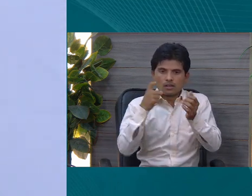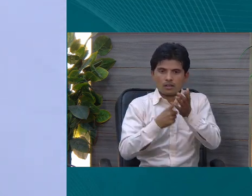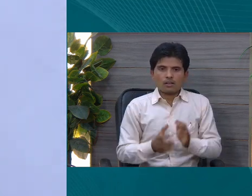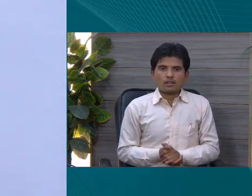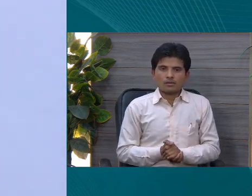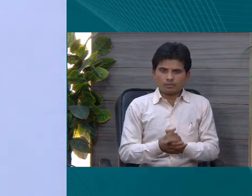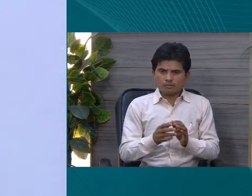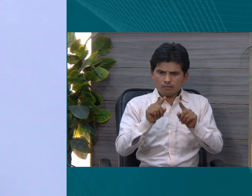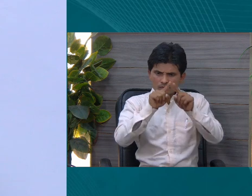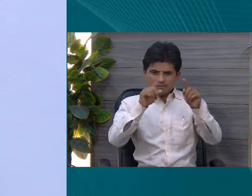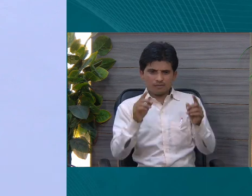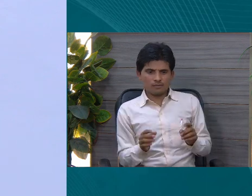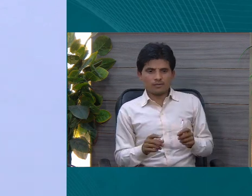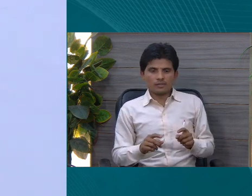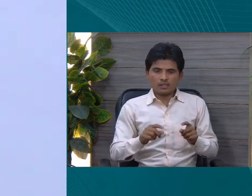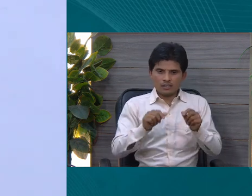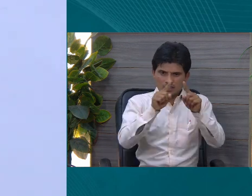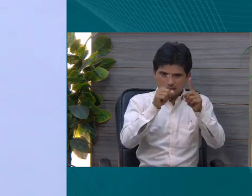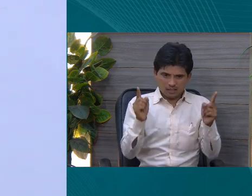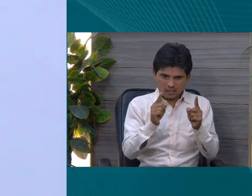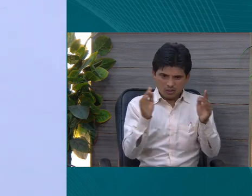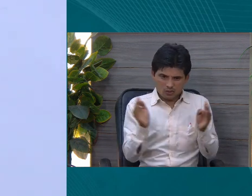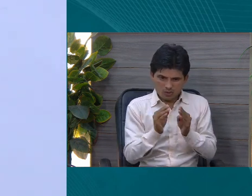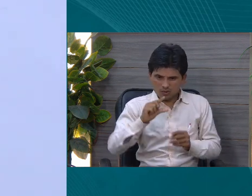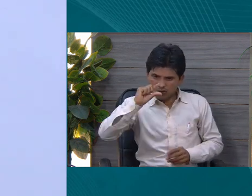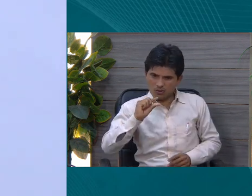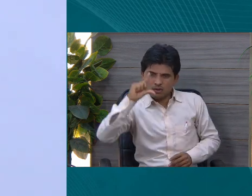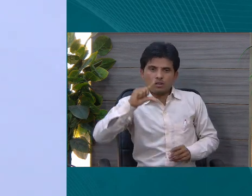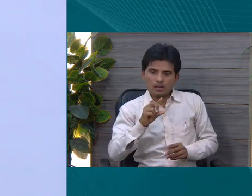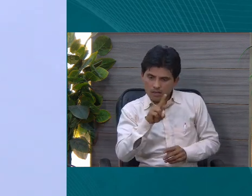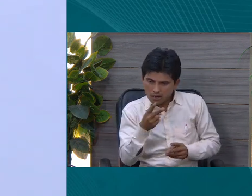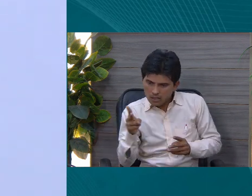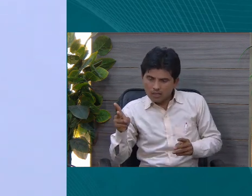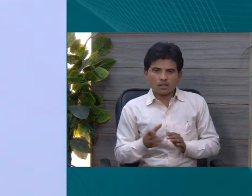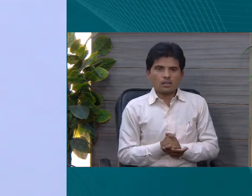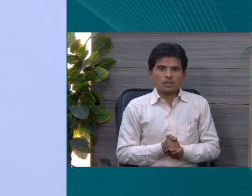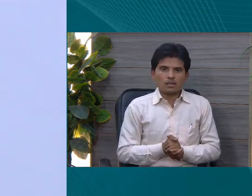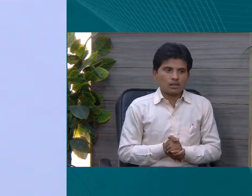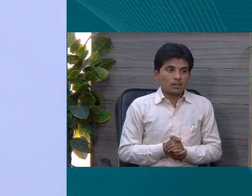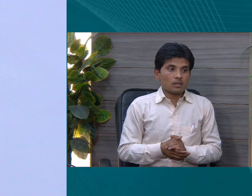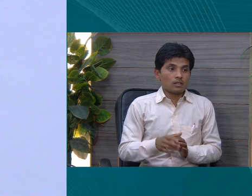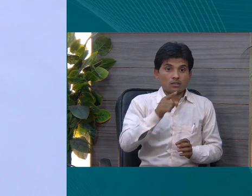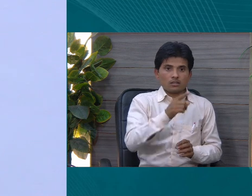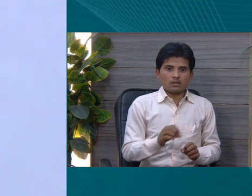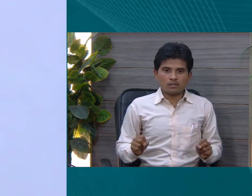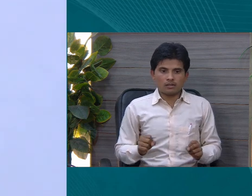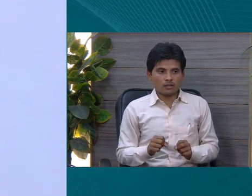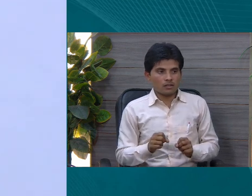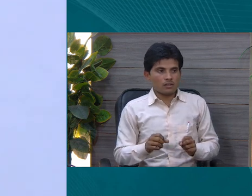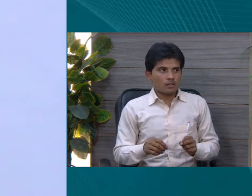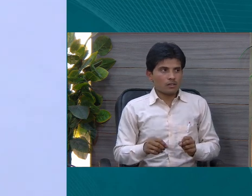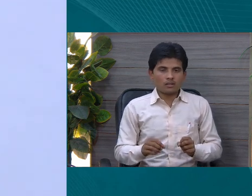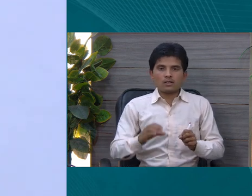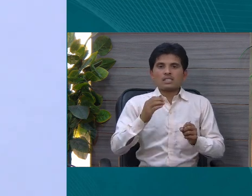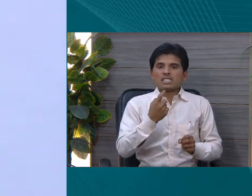क्या इसकी शेप है क्या इनके डिफरेंस है इसमें देख रहे कि ऊपर वाला हिस्सा जो है वह बहुत ज्यादा शाइनिंग है ना यह वाला पाठक रावण वाला